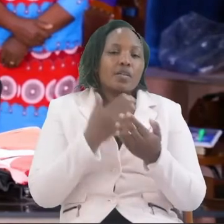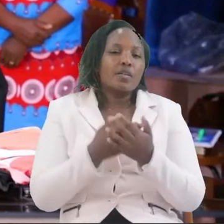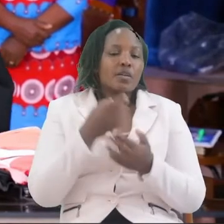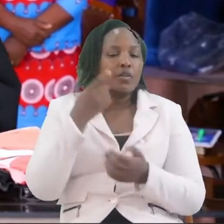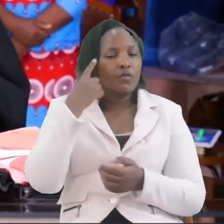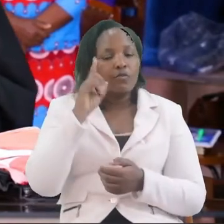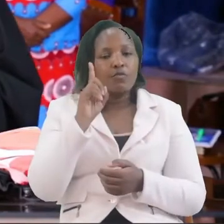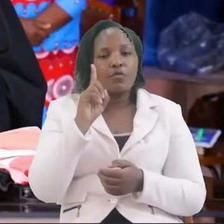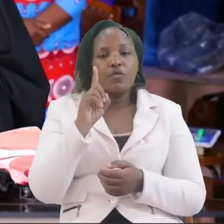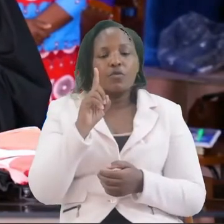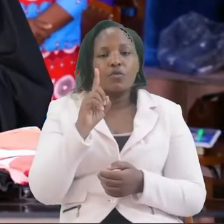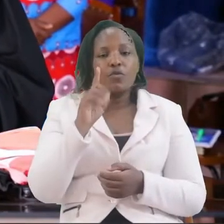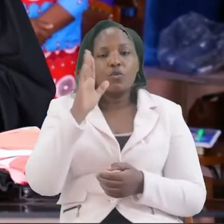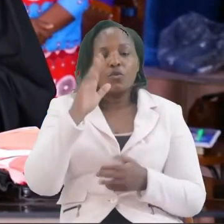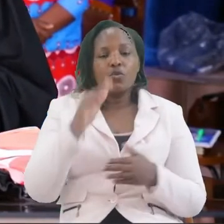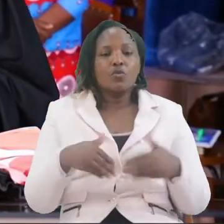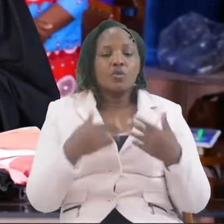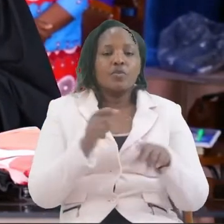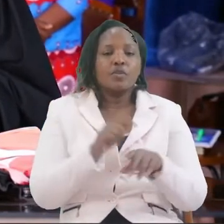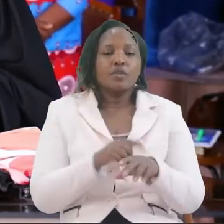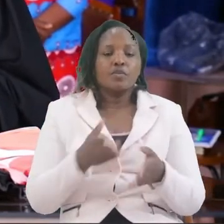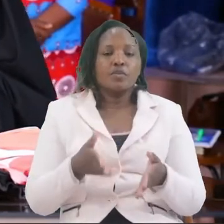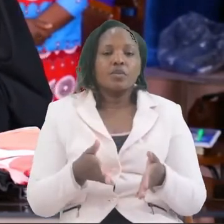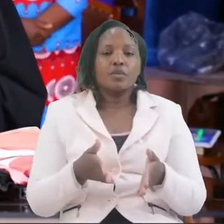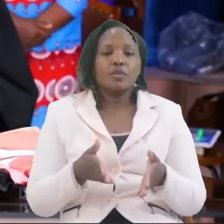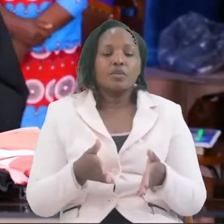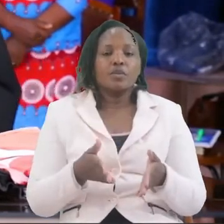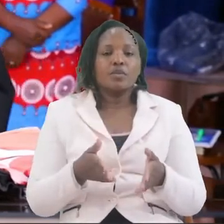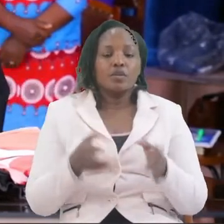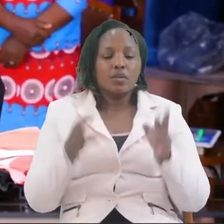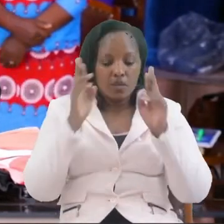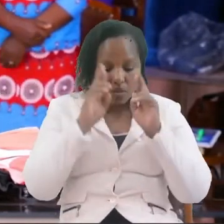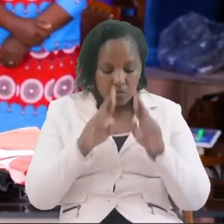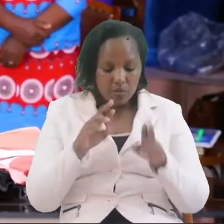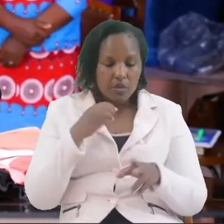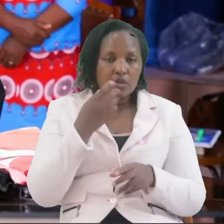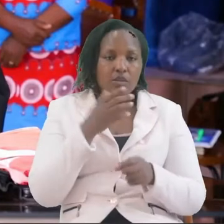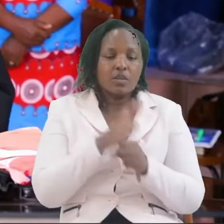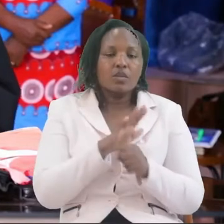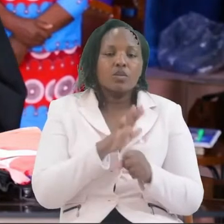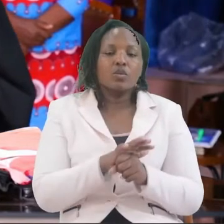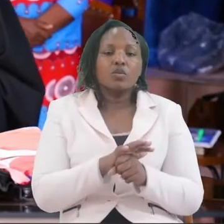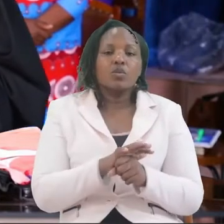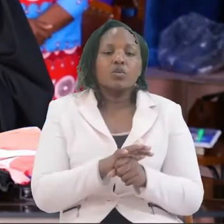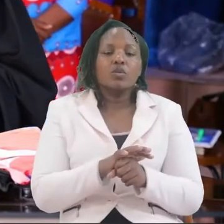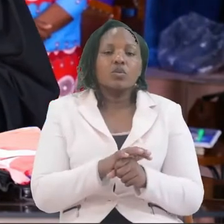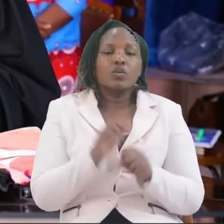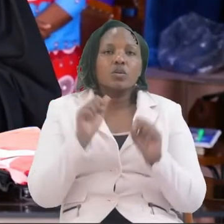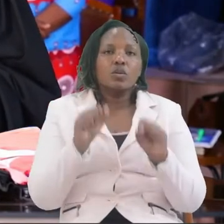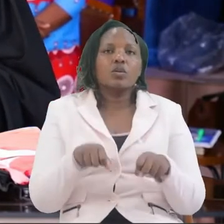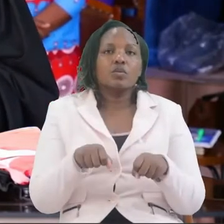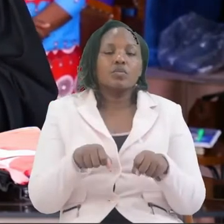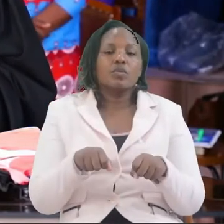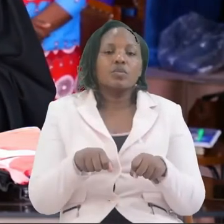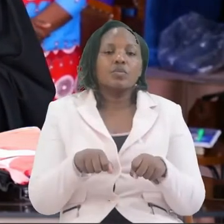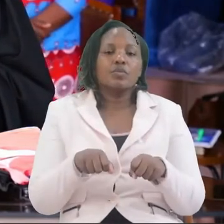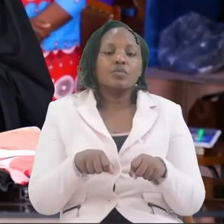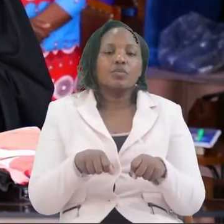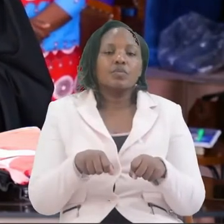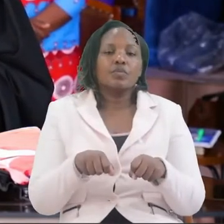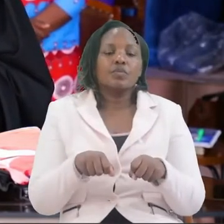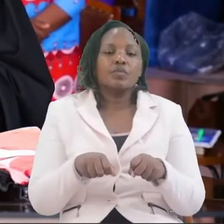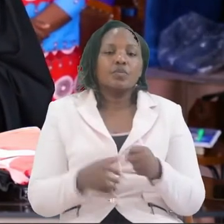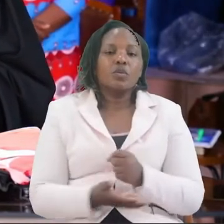wetu kwa sababu pia umetupa nafasi, ukatuheshimu sana, tukaweza